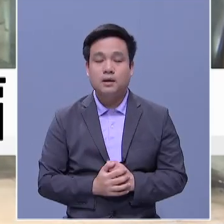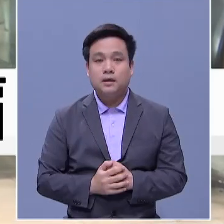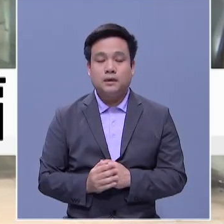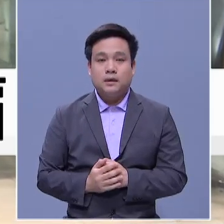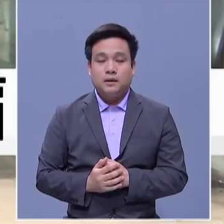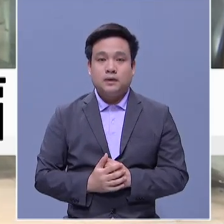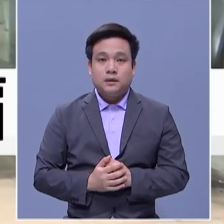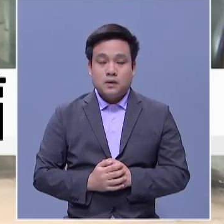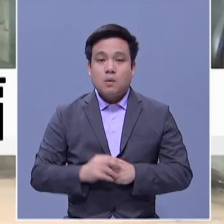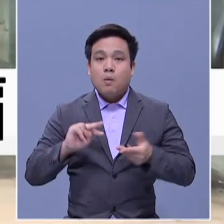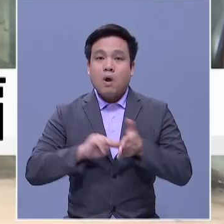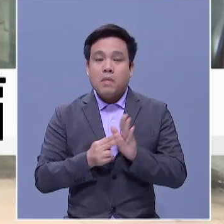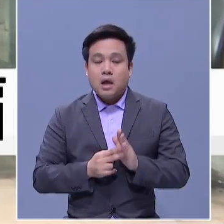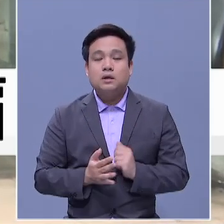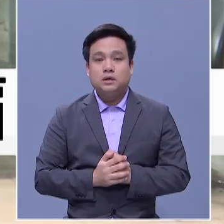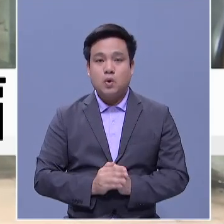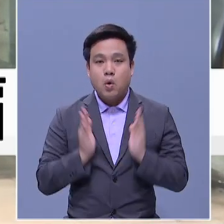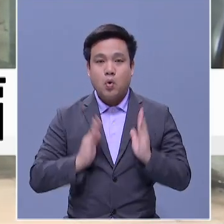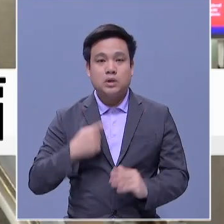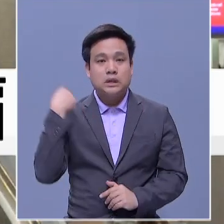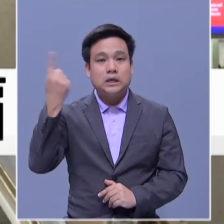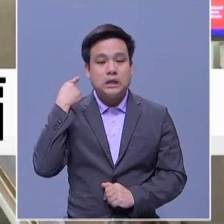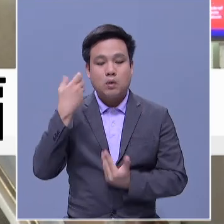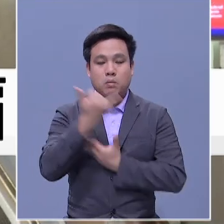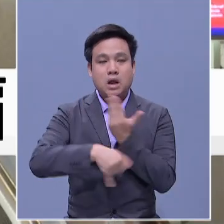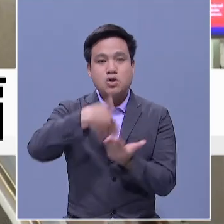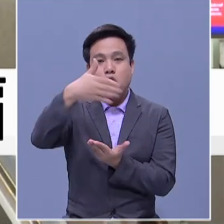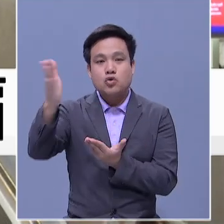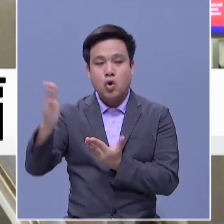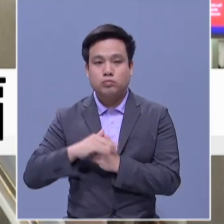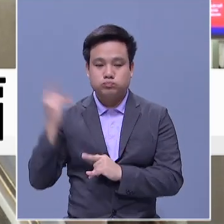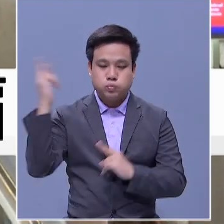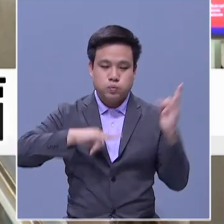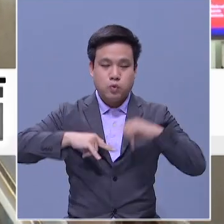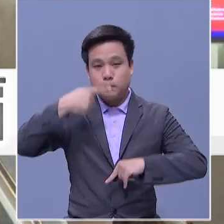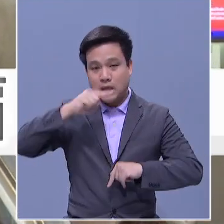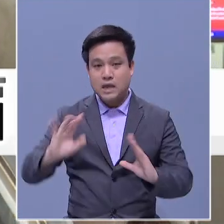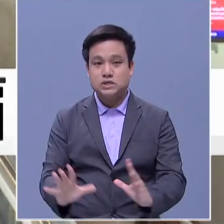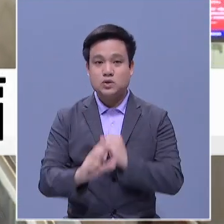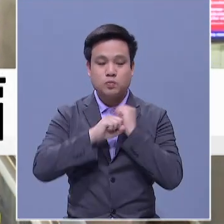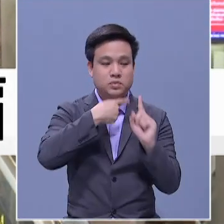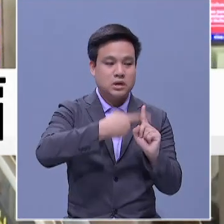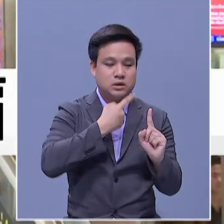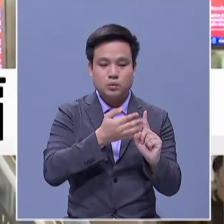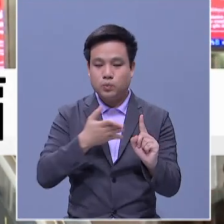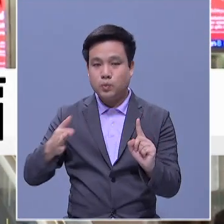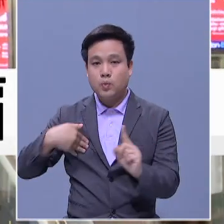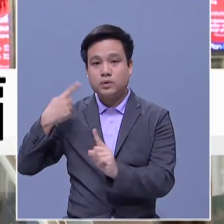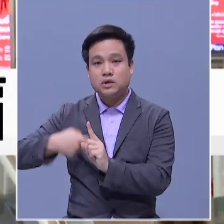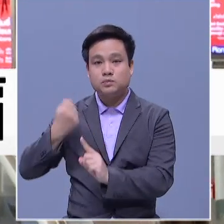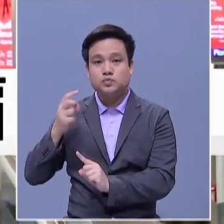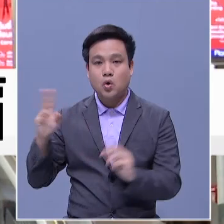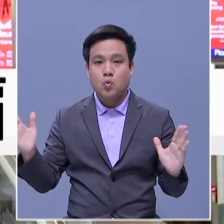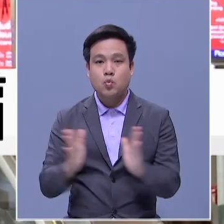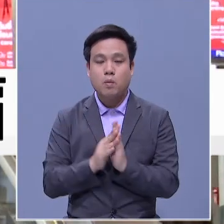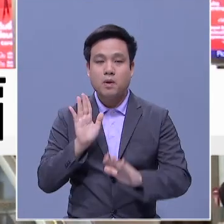ทำให้นะคะมีนักท่องเที่ยวต่างชาติเนี่ยเข้ามาเที่ยวไทยสะสมตลอดปีอยู่ที่ประมาณ27ล้าน2แสนกว่าคนโดยนัก